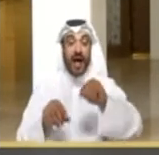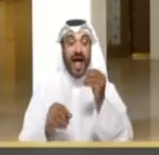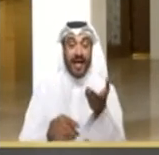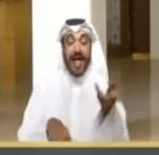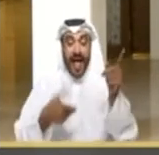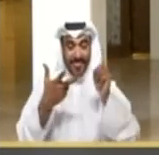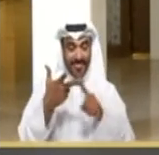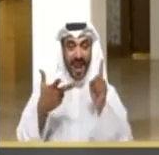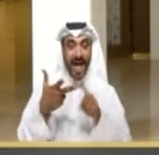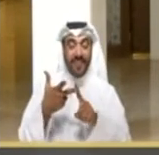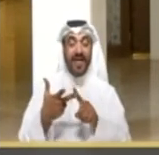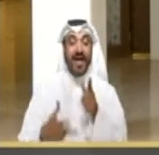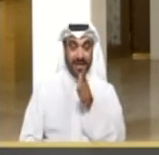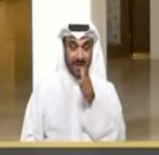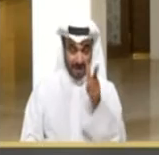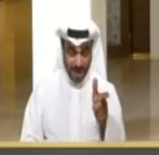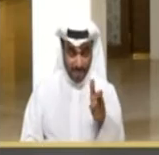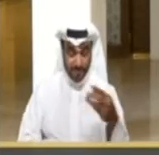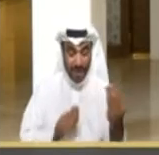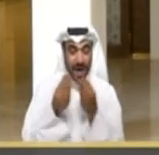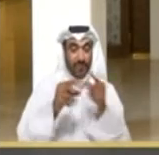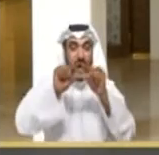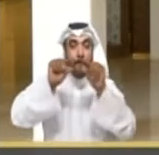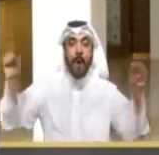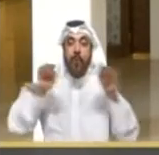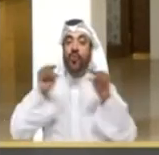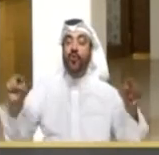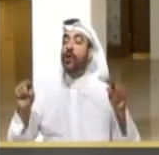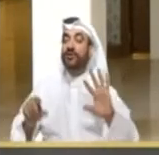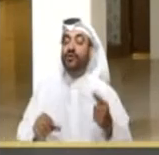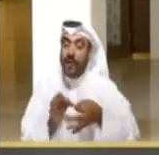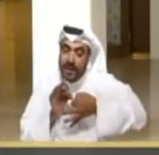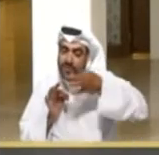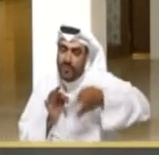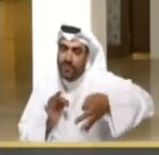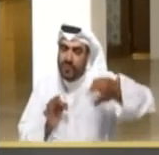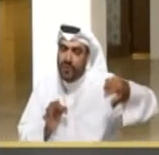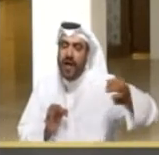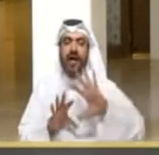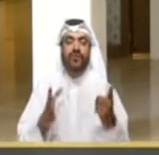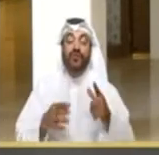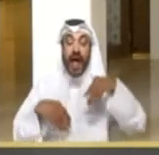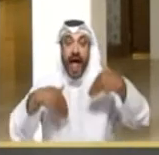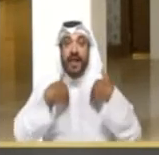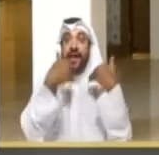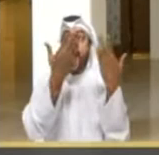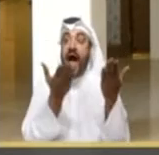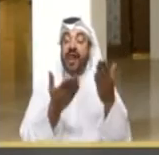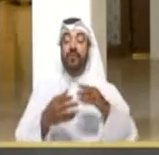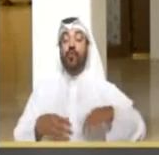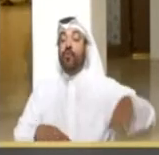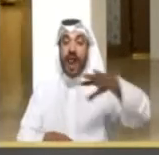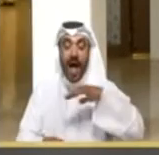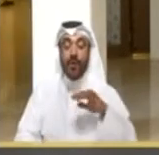الحالي. أيضا تطرق إلى موضوع شرح الأوضاع الإقليمية وأيضا إلى